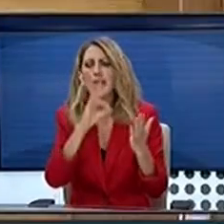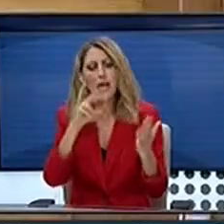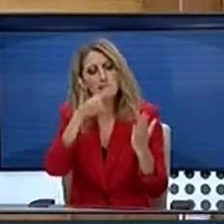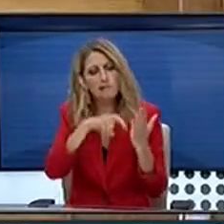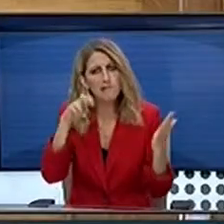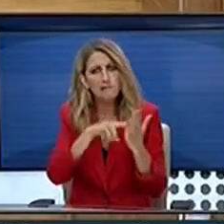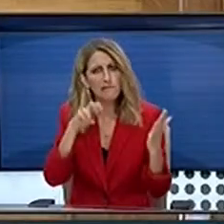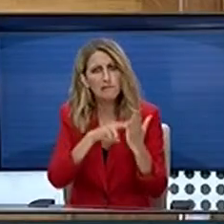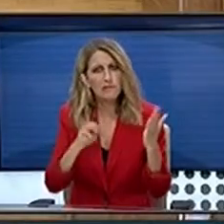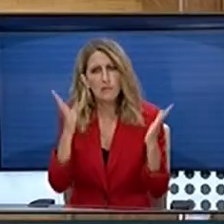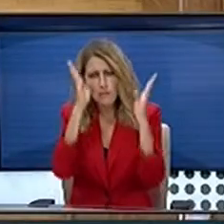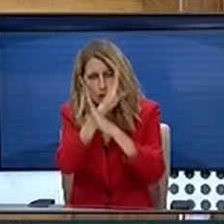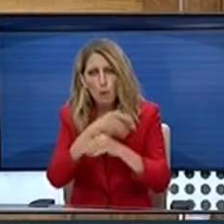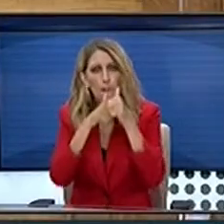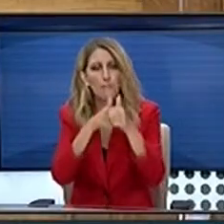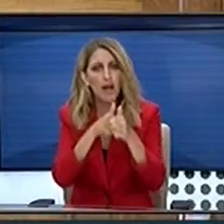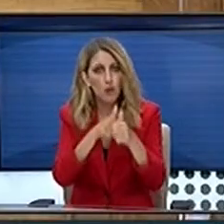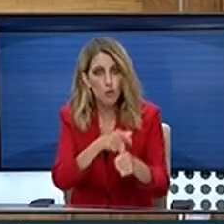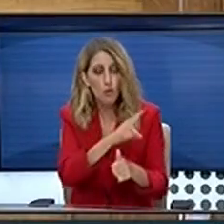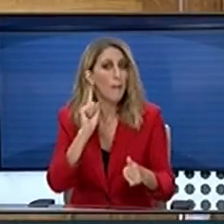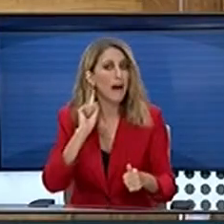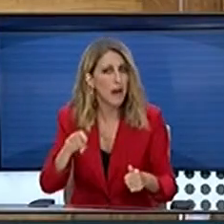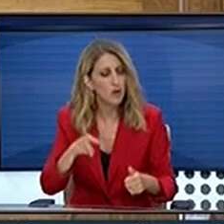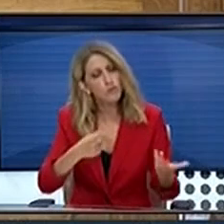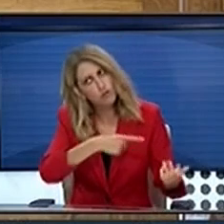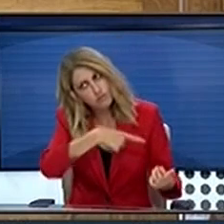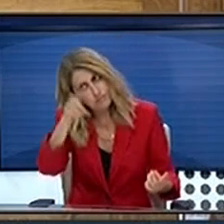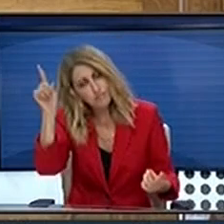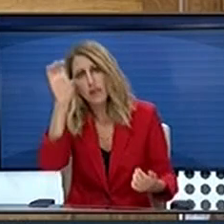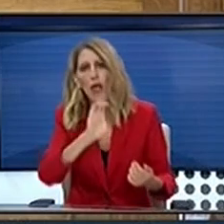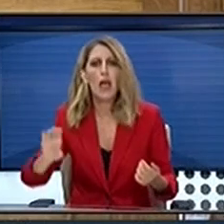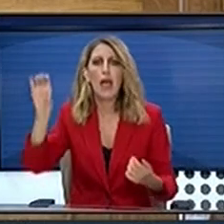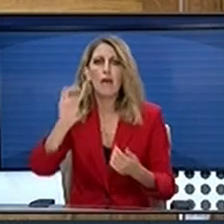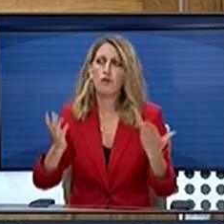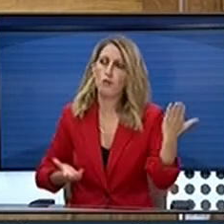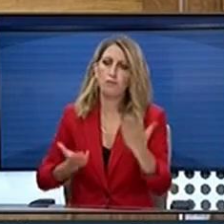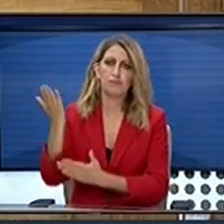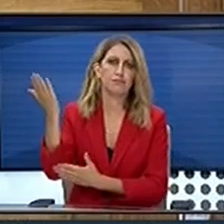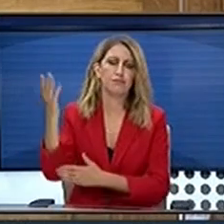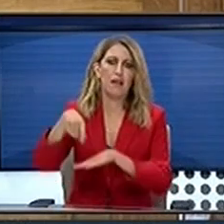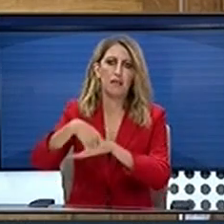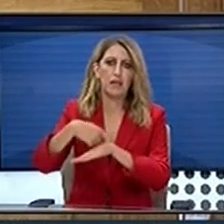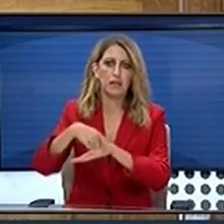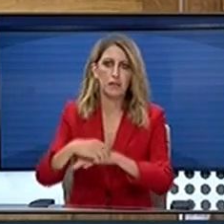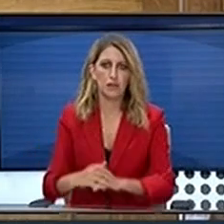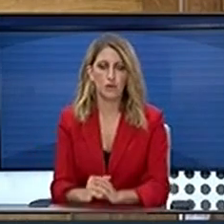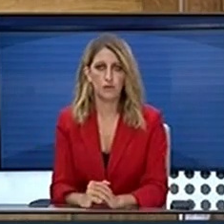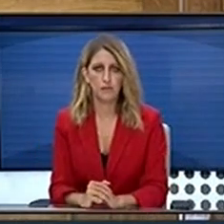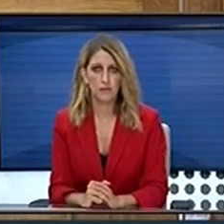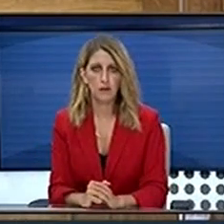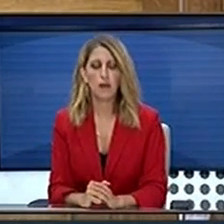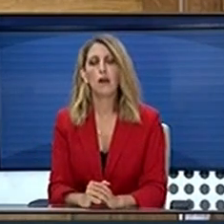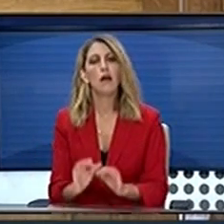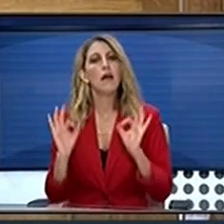Τα παραπάνω νομίζω ότι βοηθούν οποιονδήποτε θέλει να δει με νυφαλιότητα τα πράγματα. Μακριά